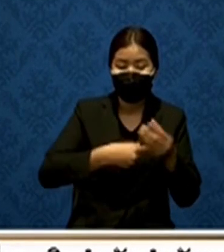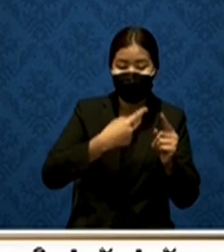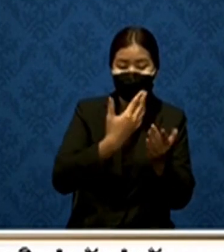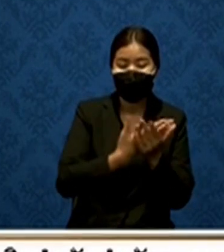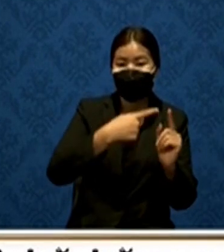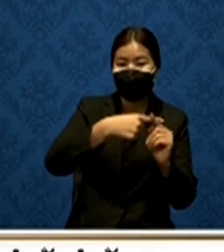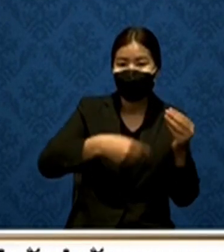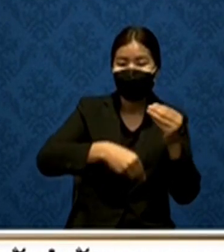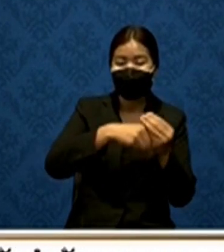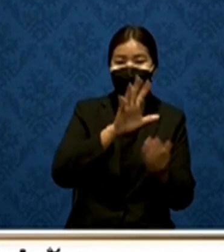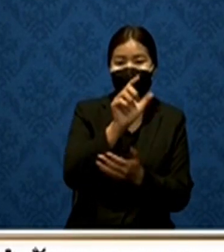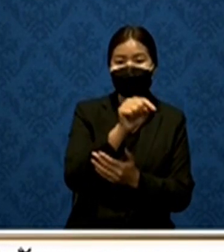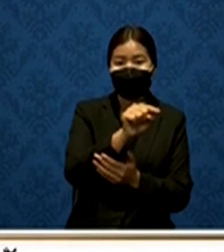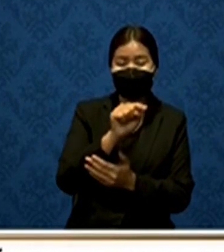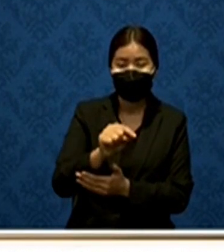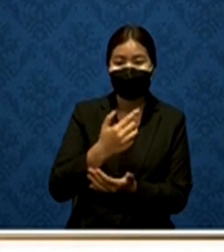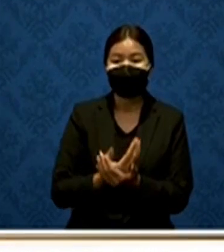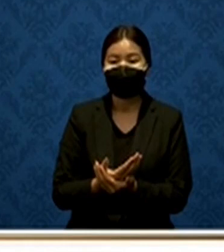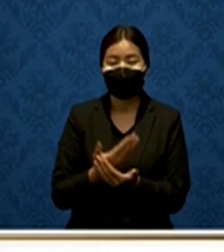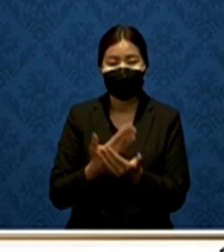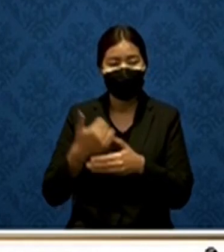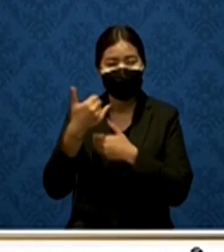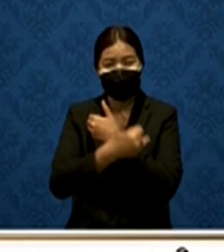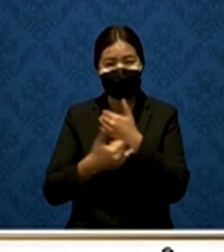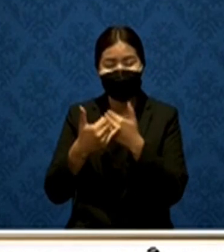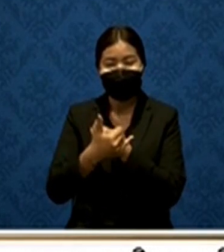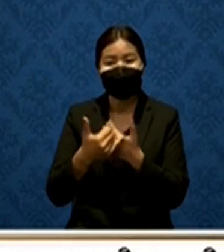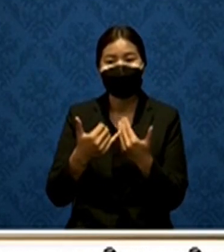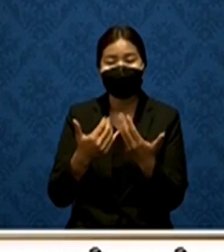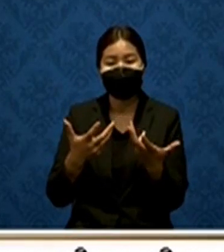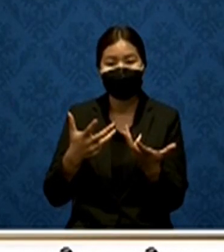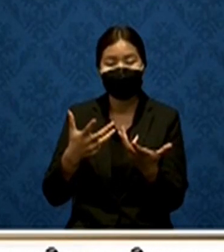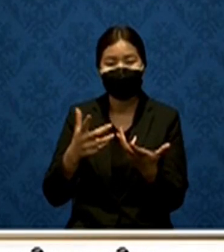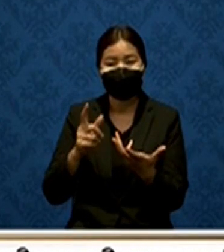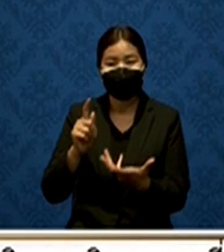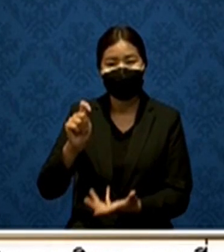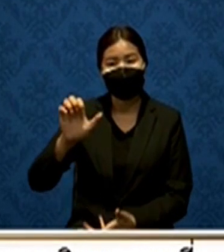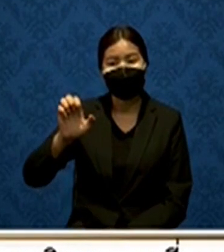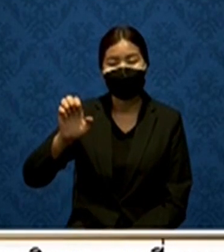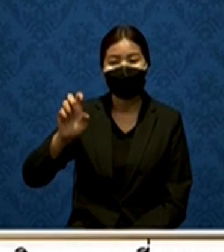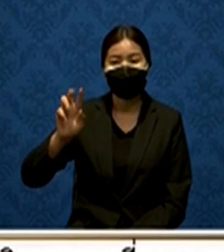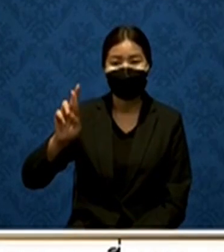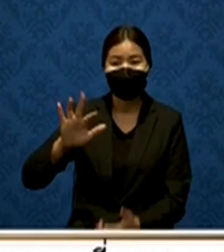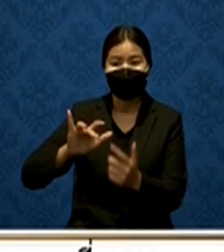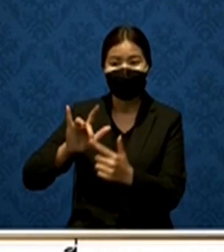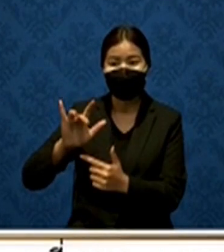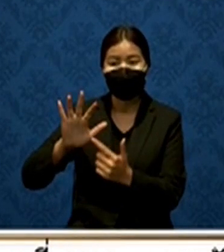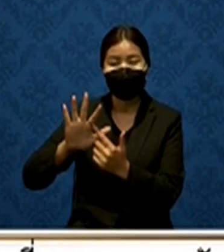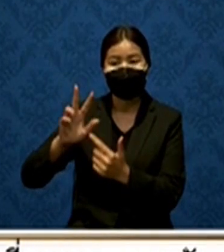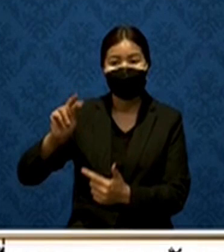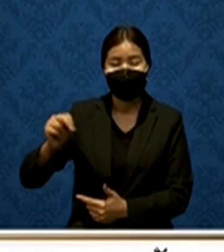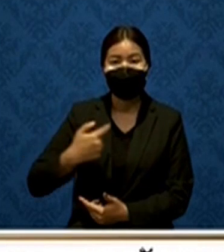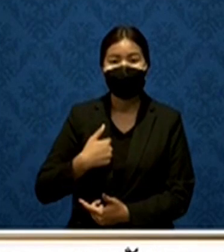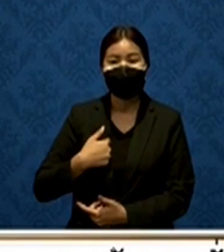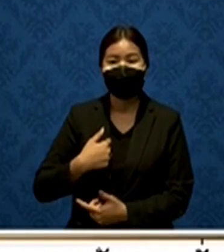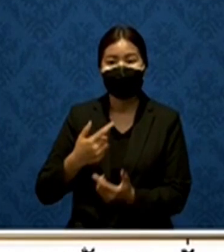ตุรกี 60.5 อาเจนติน่า 51.7 อิราน 32.3 รัสเซีย 21.